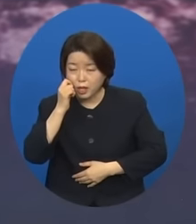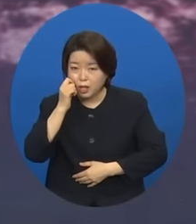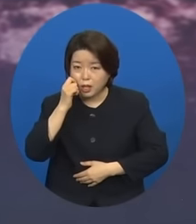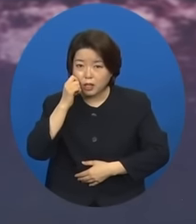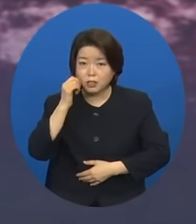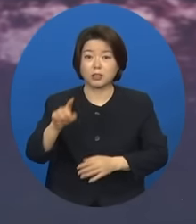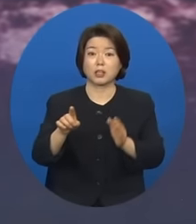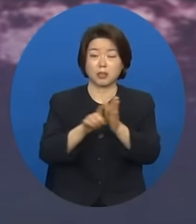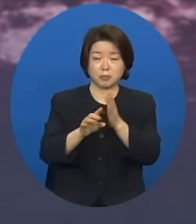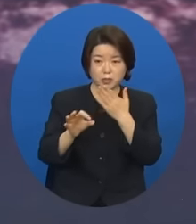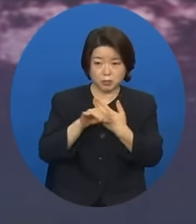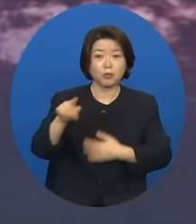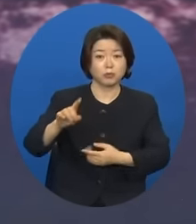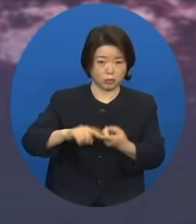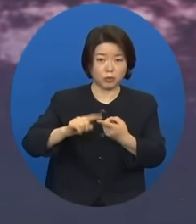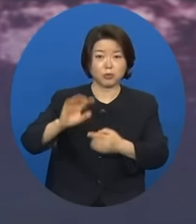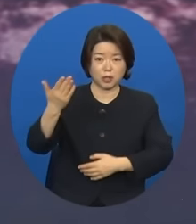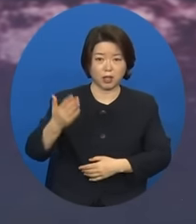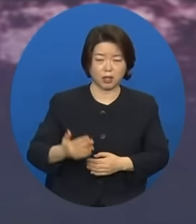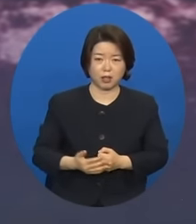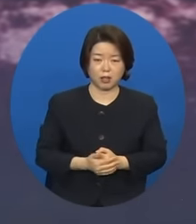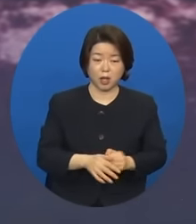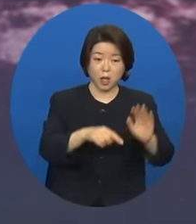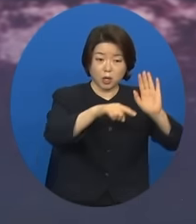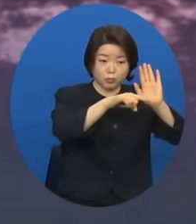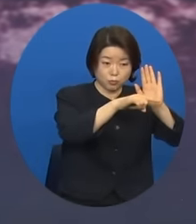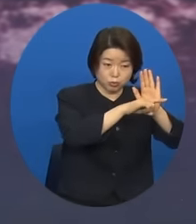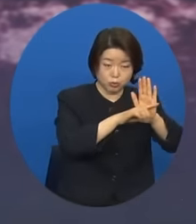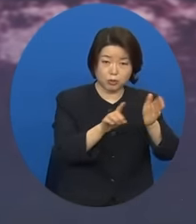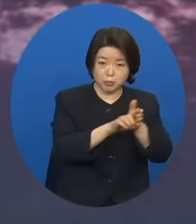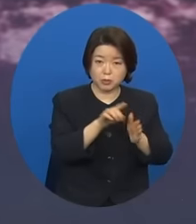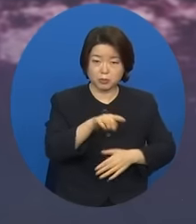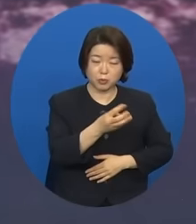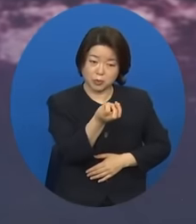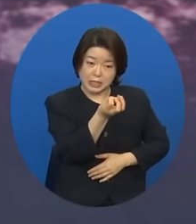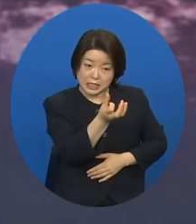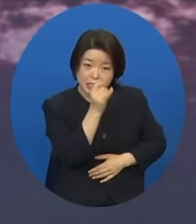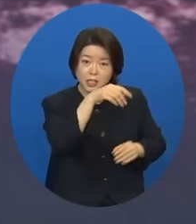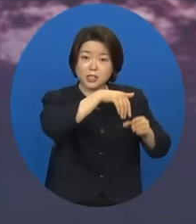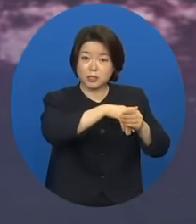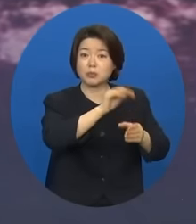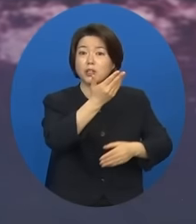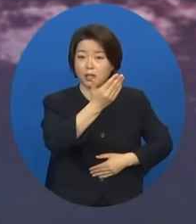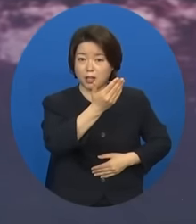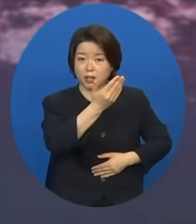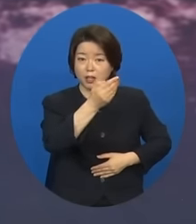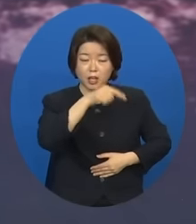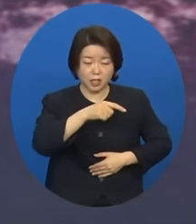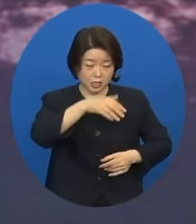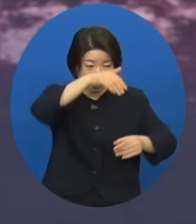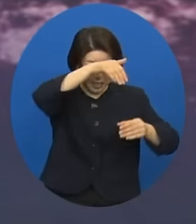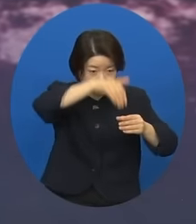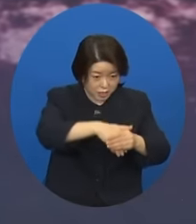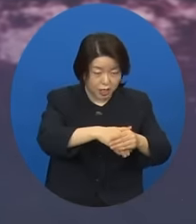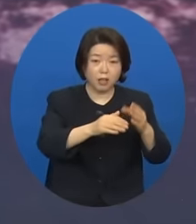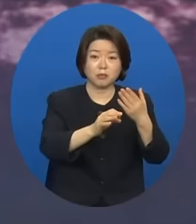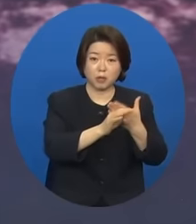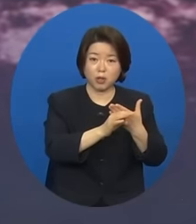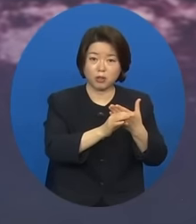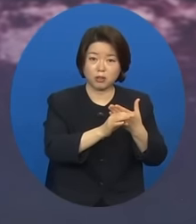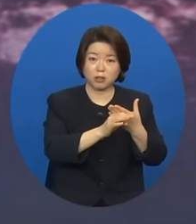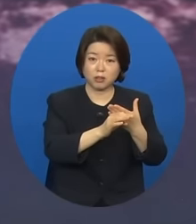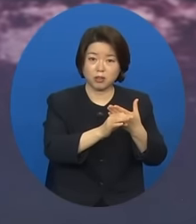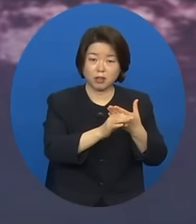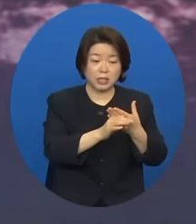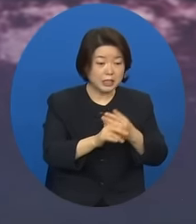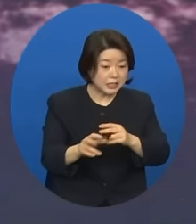때문에 그래요 부정적인 믿음도 뭐예요 씨앗입니다 씨앗이기 때문에 이것이 심겨지는